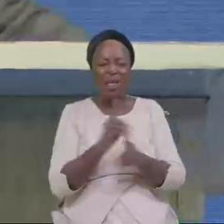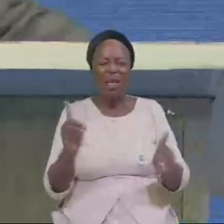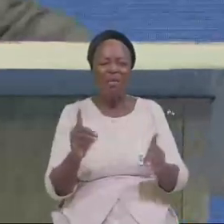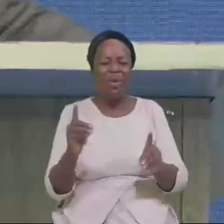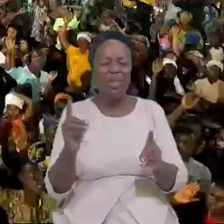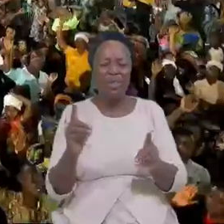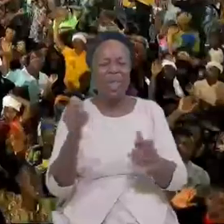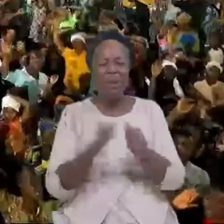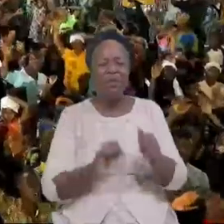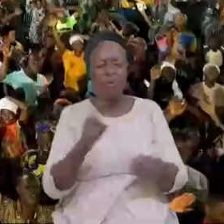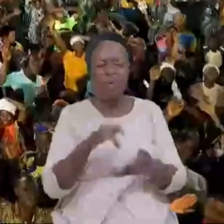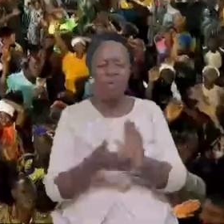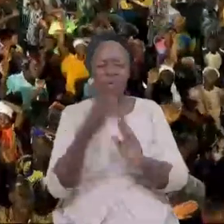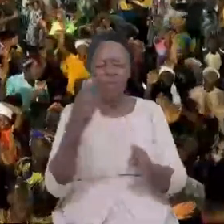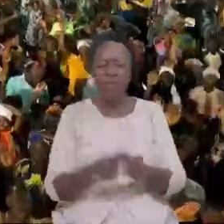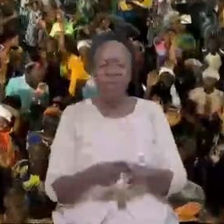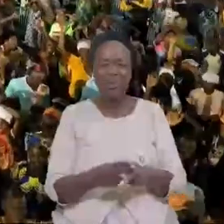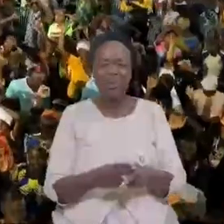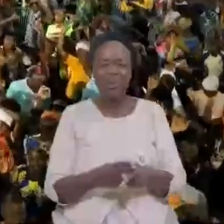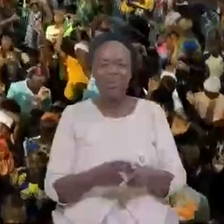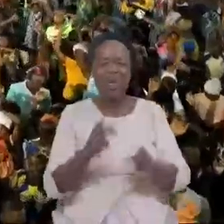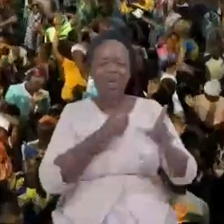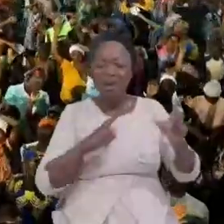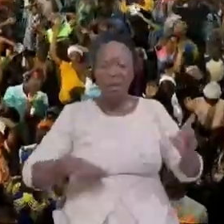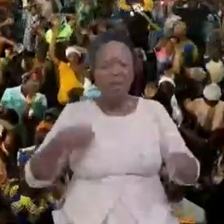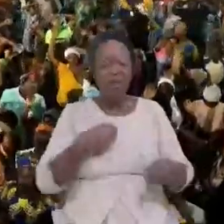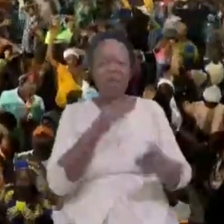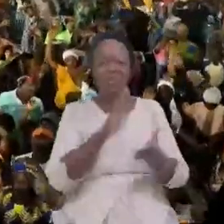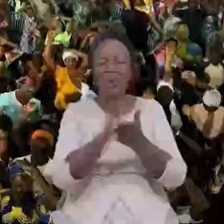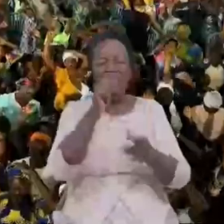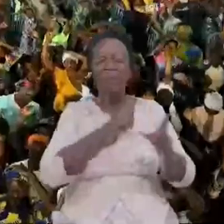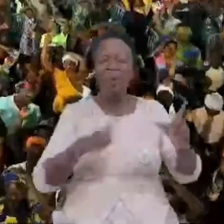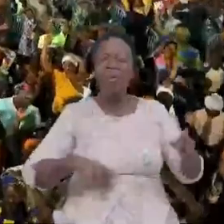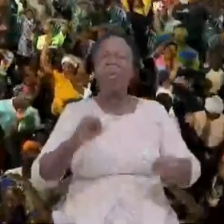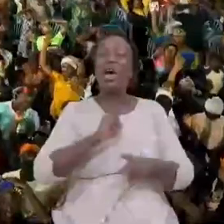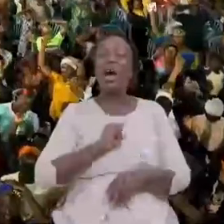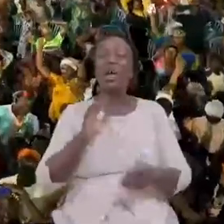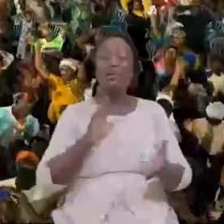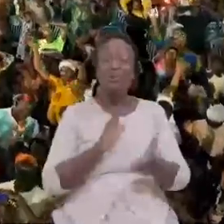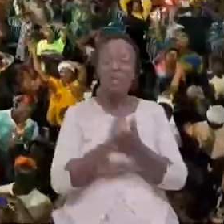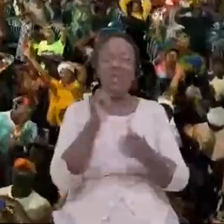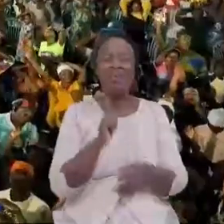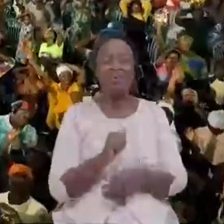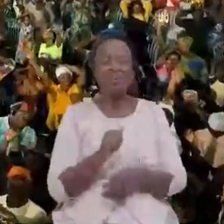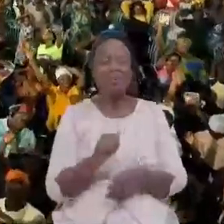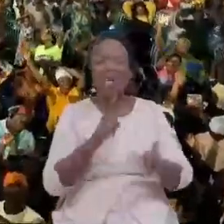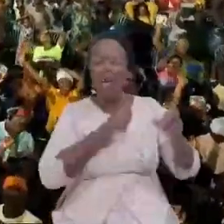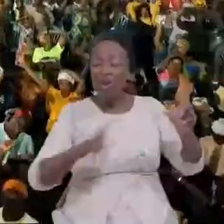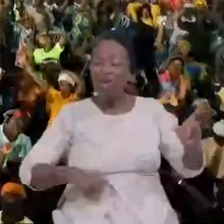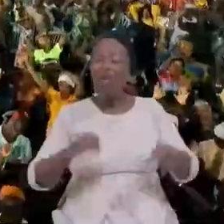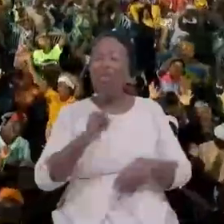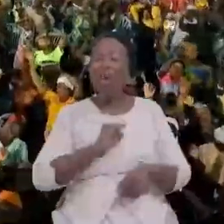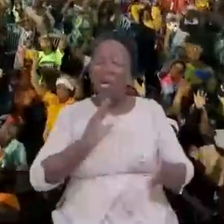délivrance partout. Seigneur, nous croyons. Seigneur, je crois. Seigneur, je crois.